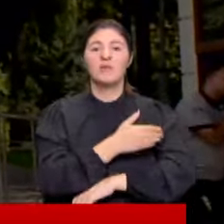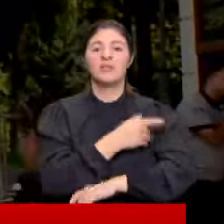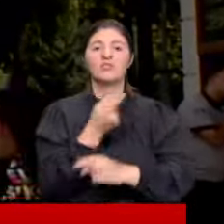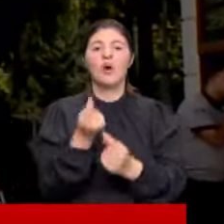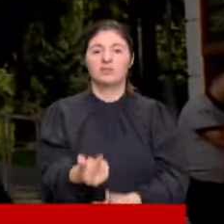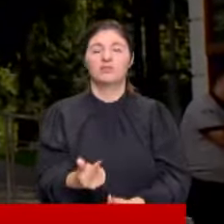seviyede